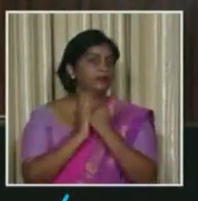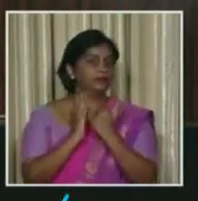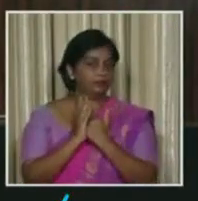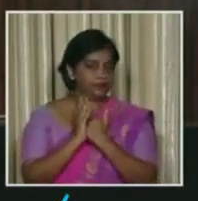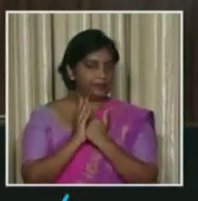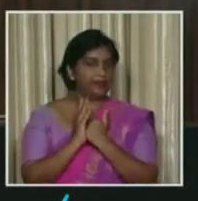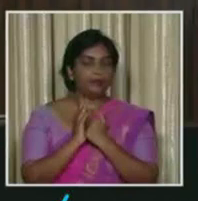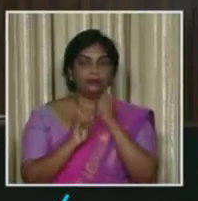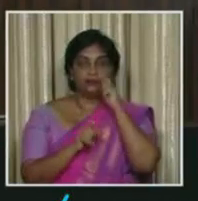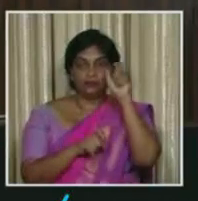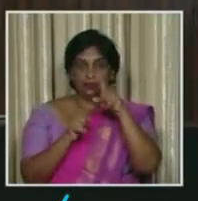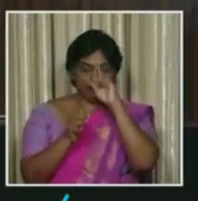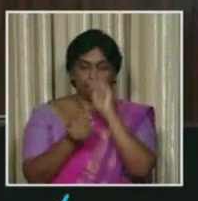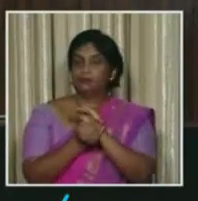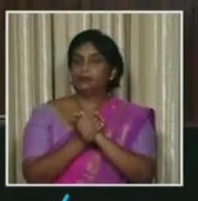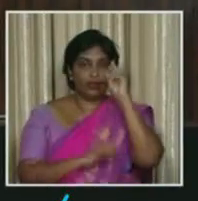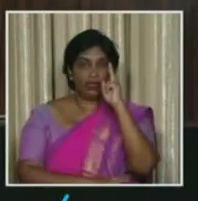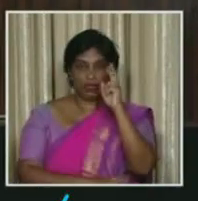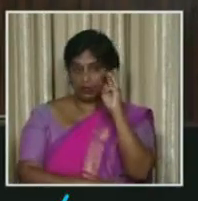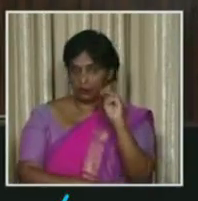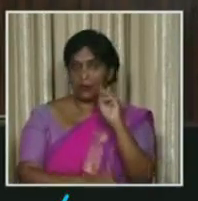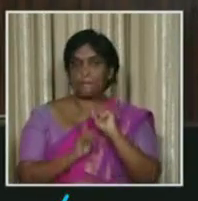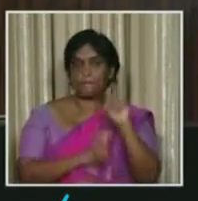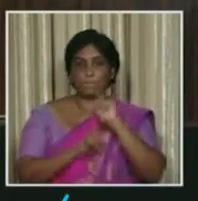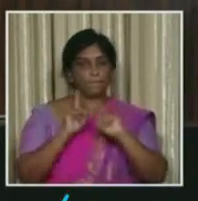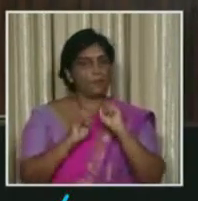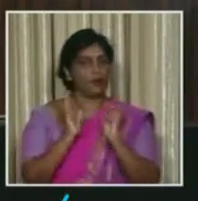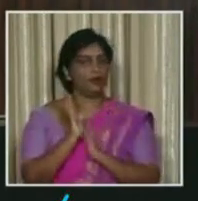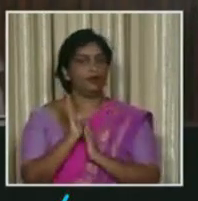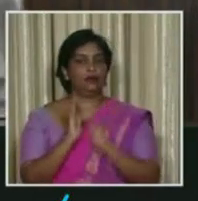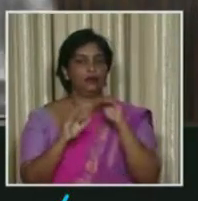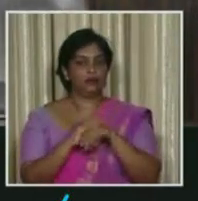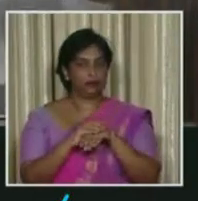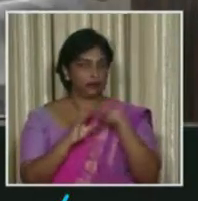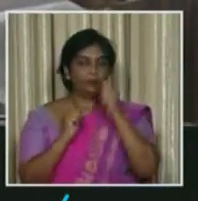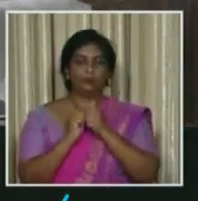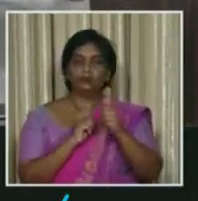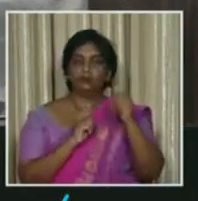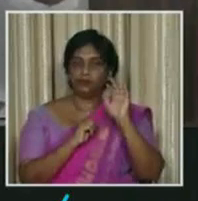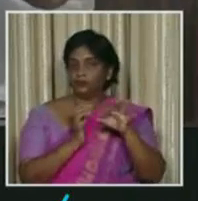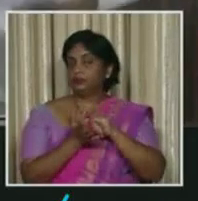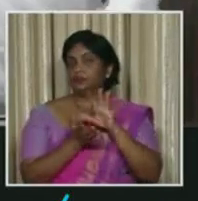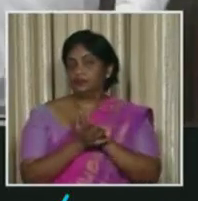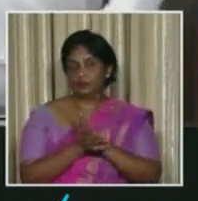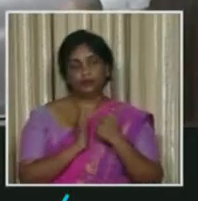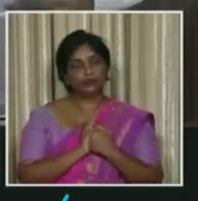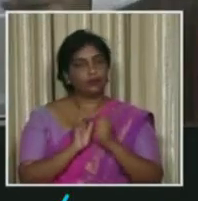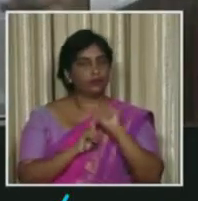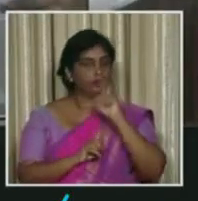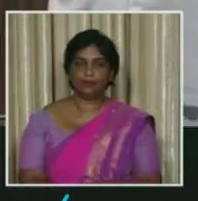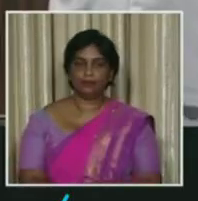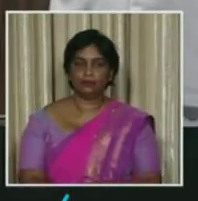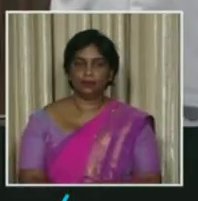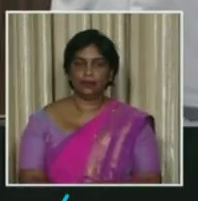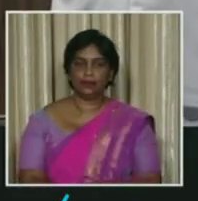වැඩසටහනක් මහජන ආරක්ෂක අමාත්‍යවරයාගේ ප්‍රධානත්වයෙන් පාර්ලිමේන්තු කාර්ය සභා කාමර අංක 1 පැවැත්වීමට නියමිත බව කරු සභාවට දැනුම් දීමට